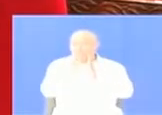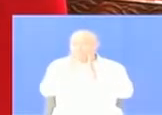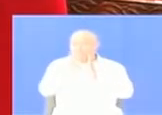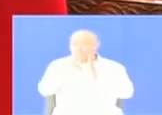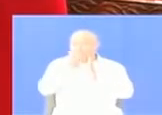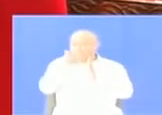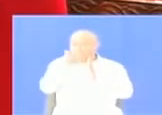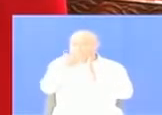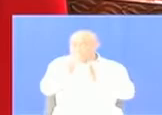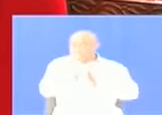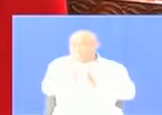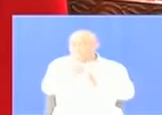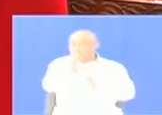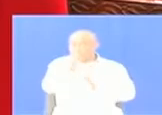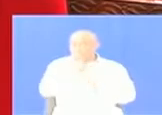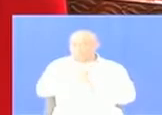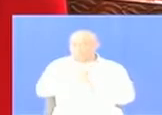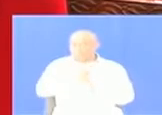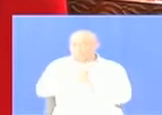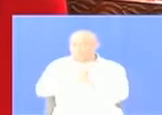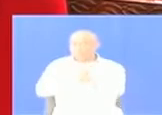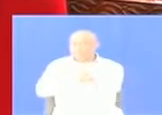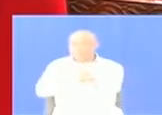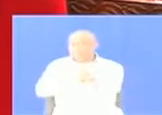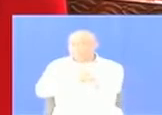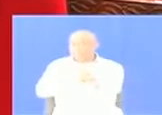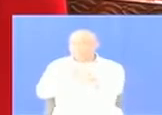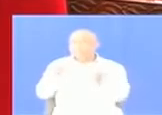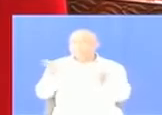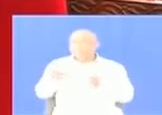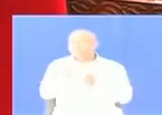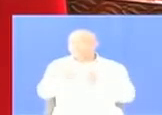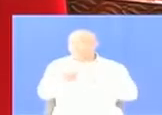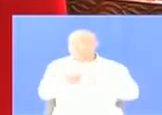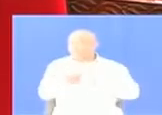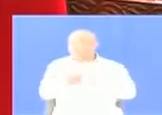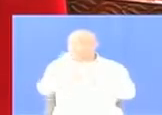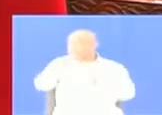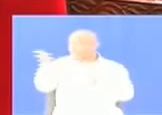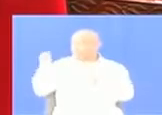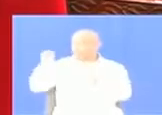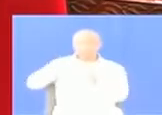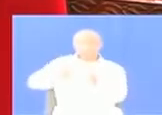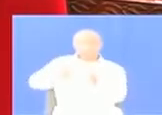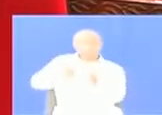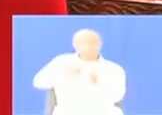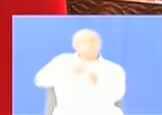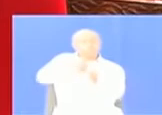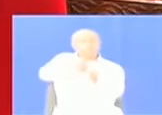akaifuata ile njia, na pia akaionyesha ili wengine waifuate.